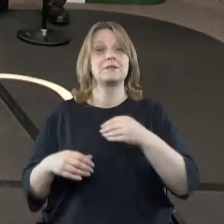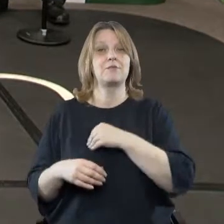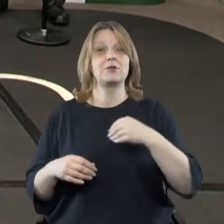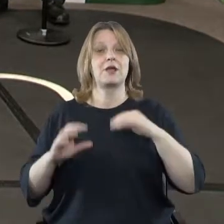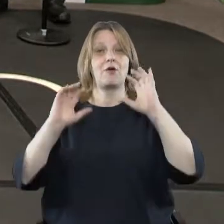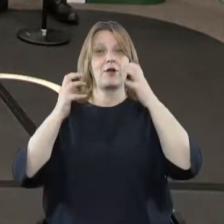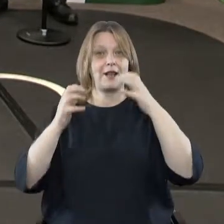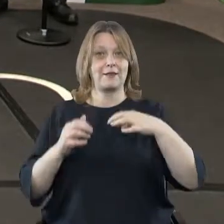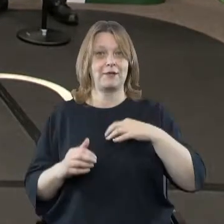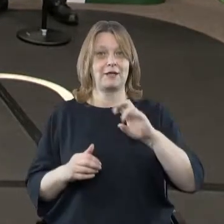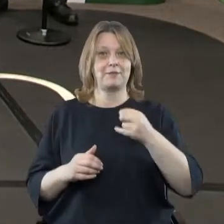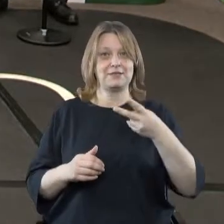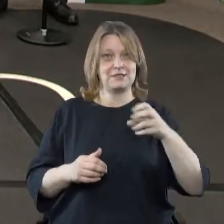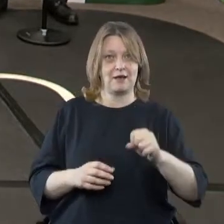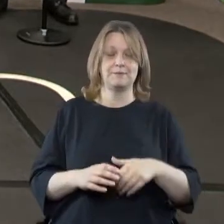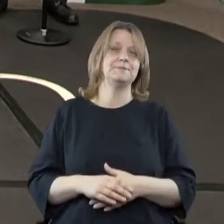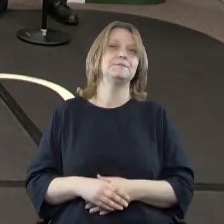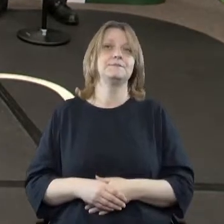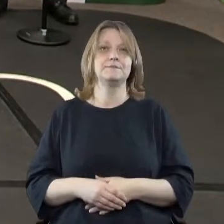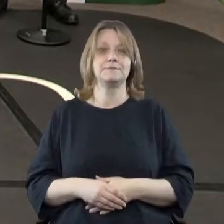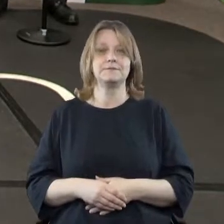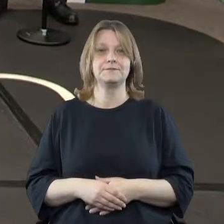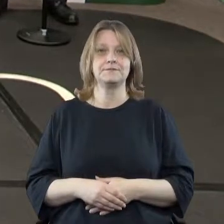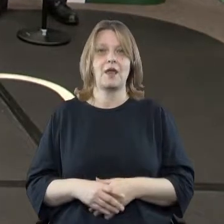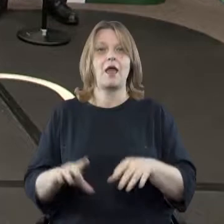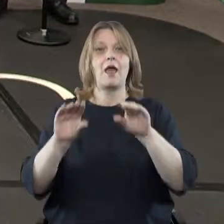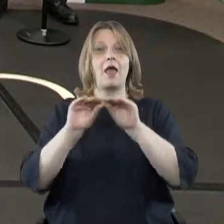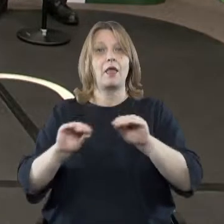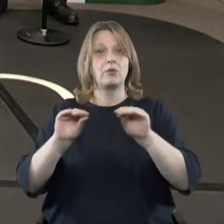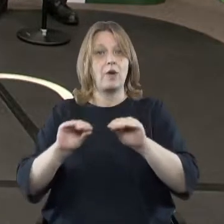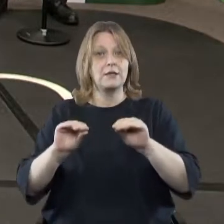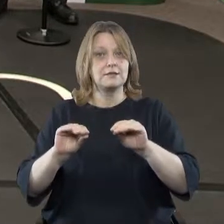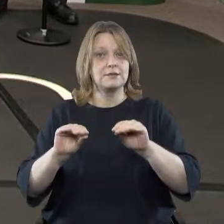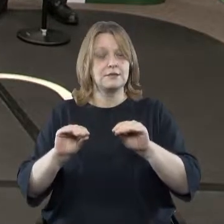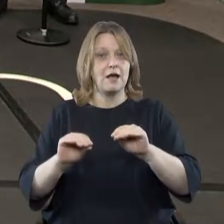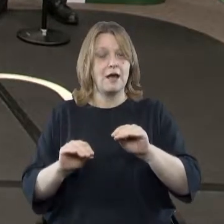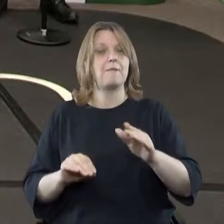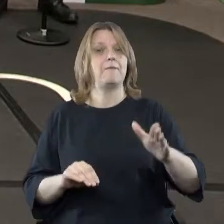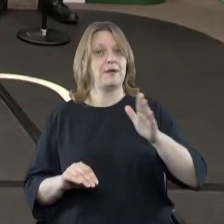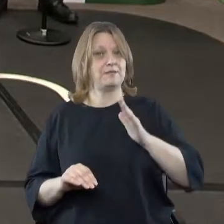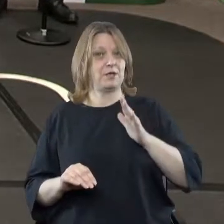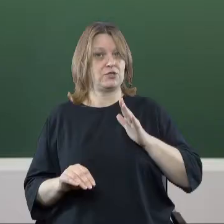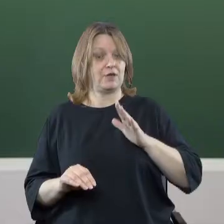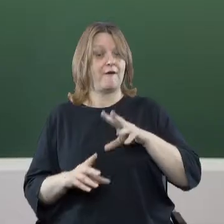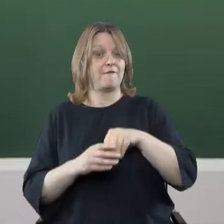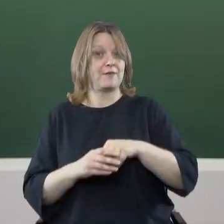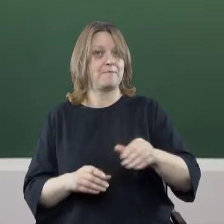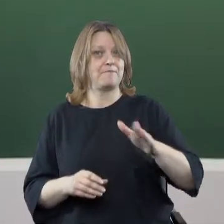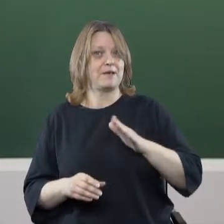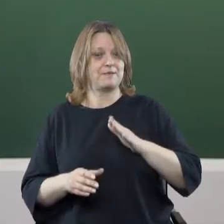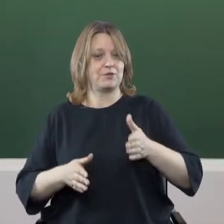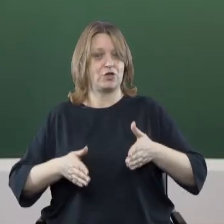Kamicką. Szanowni państwo, edukacja i bezpieczeństwo, w tym bezpieczeństwo drogowe, a zwłaszcza bezpieczeństwo